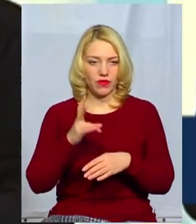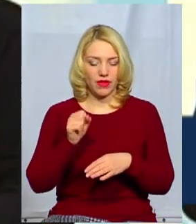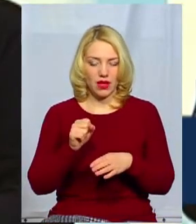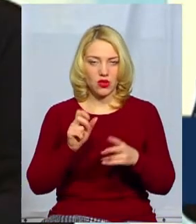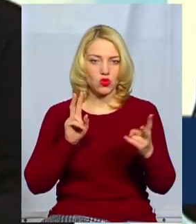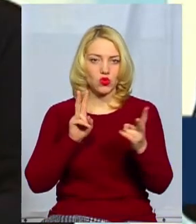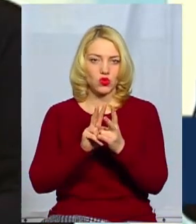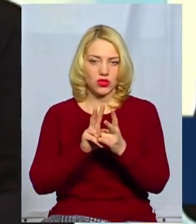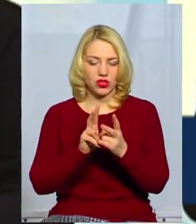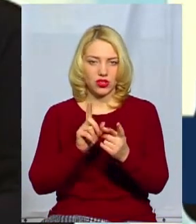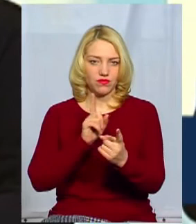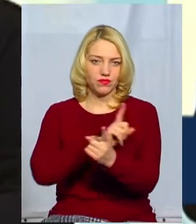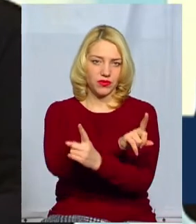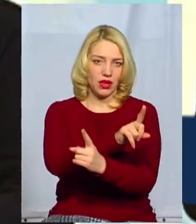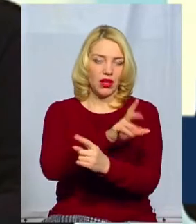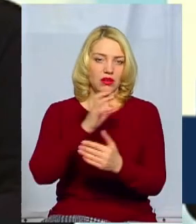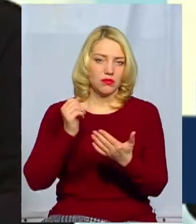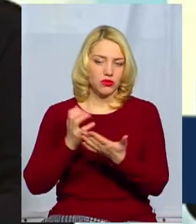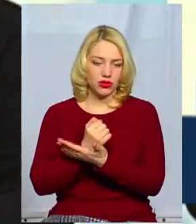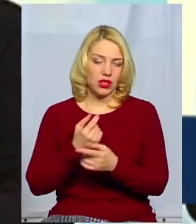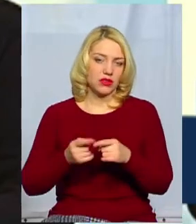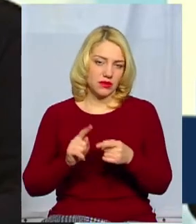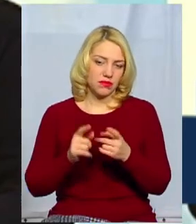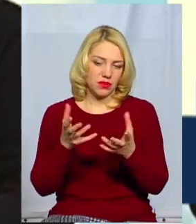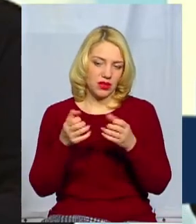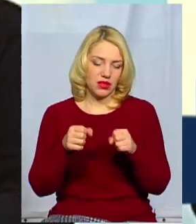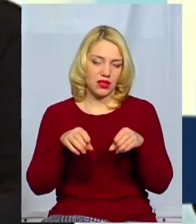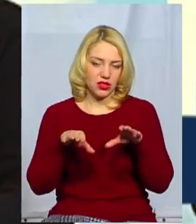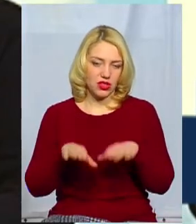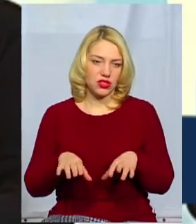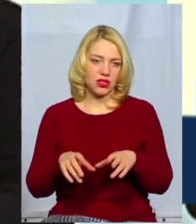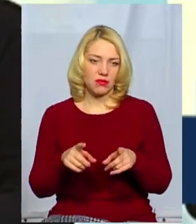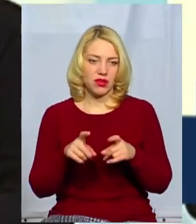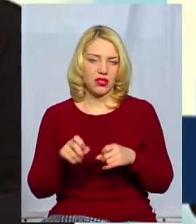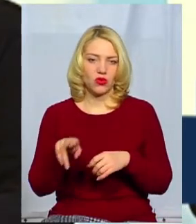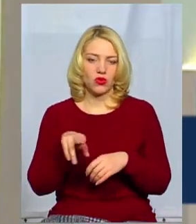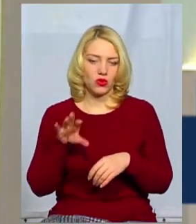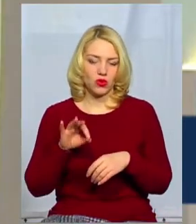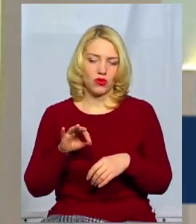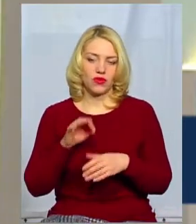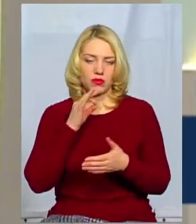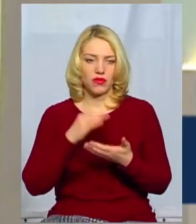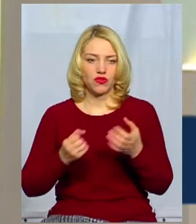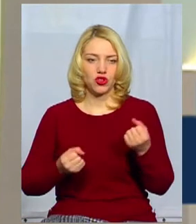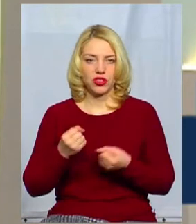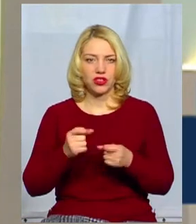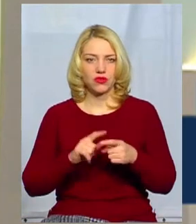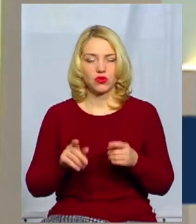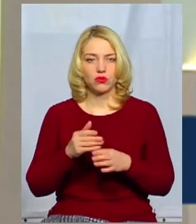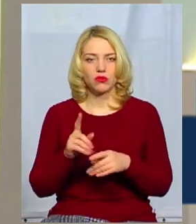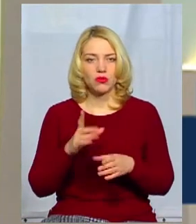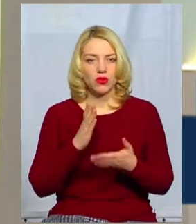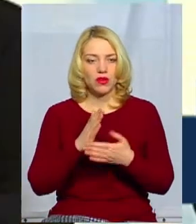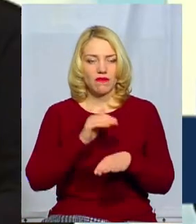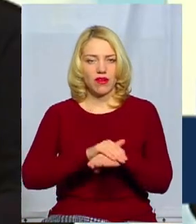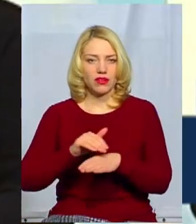смузі зустрічного руху, тому прийняли рішення притягнути до відповідальності водія швидкої допомоги, тому що були